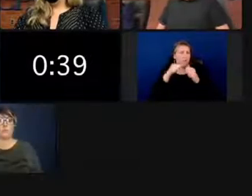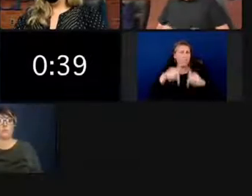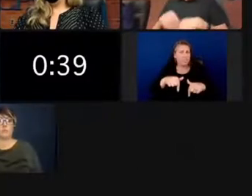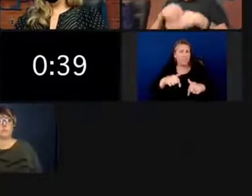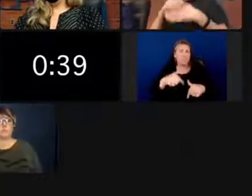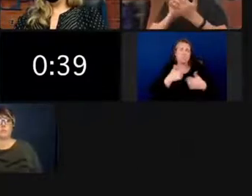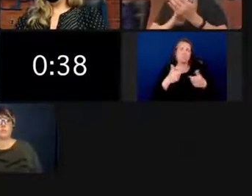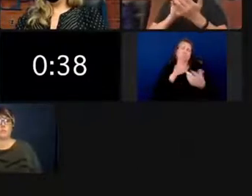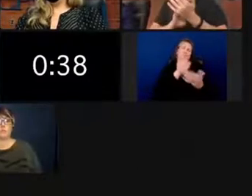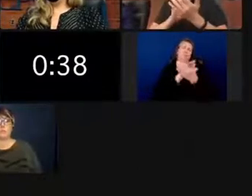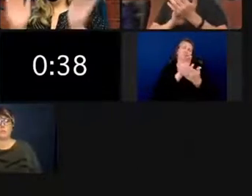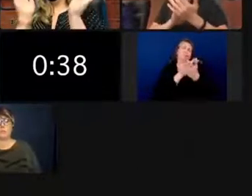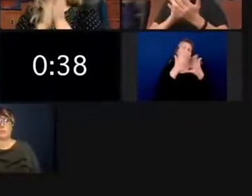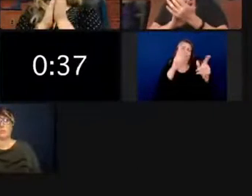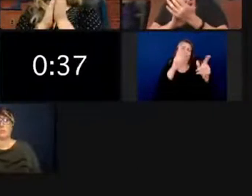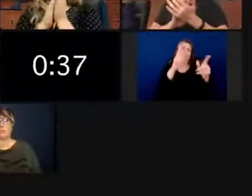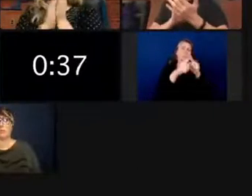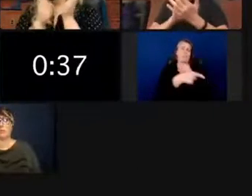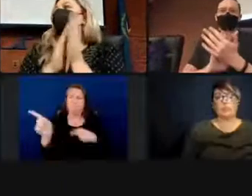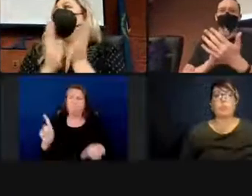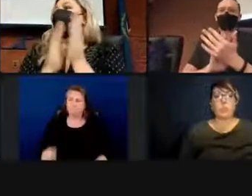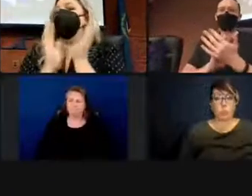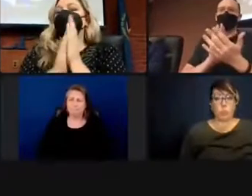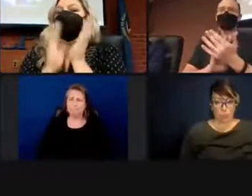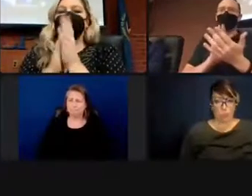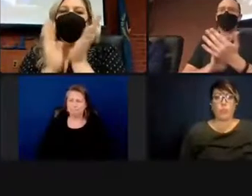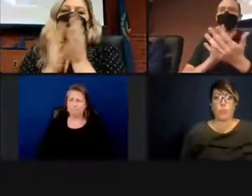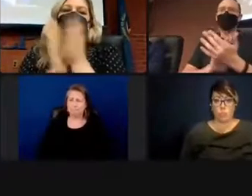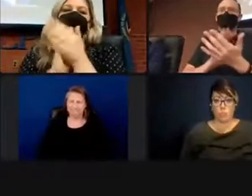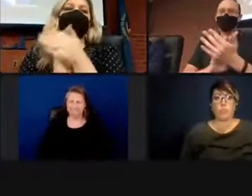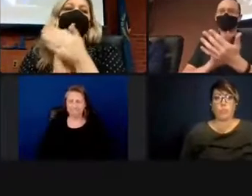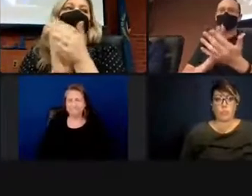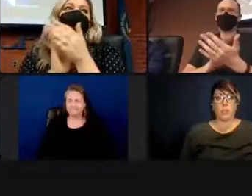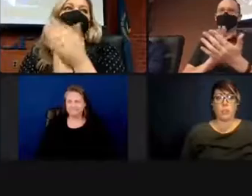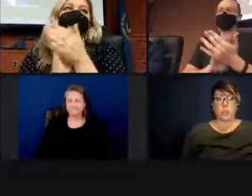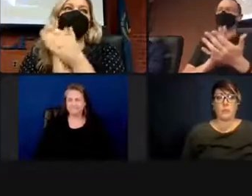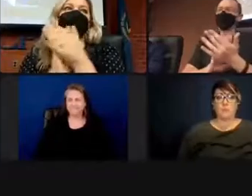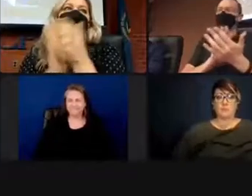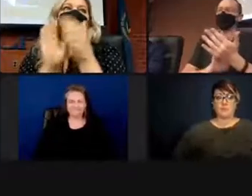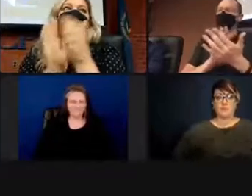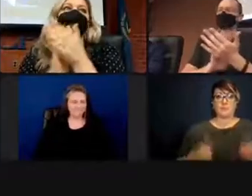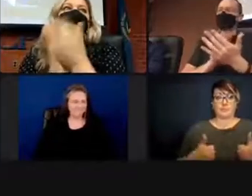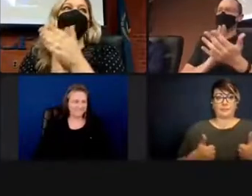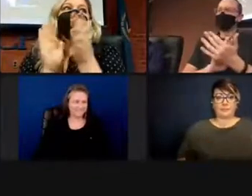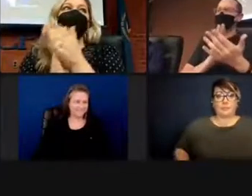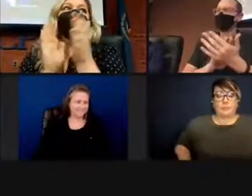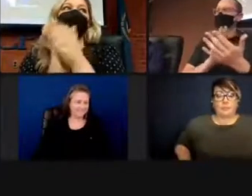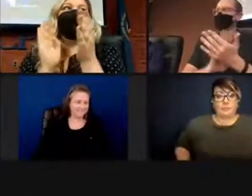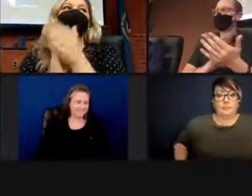الأشخاص الذين شاركوا في هذا البرنامج. سأبقى حاضرة لهم جميعا. شكرا.